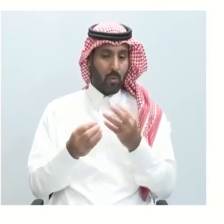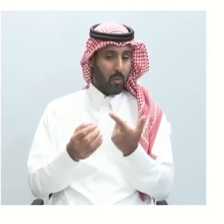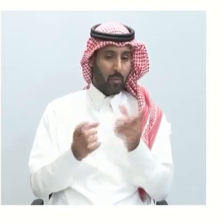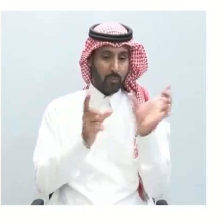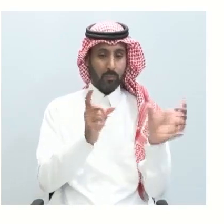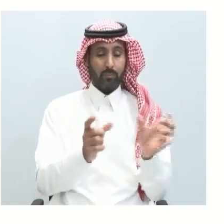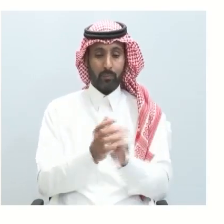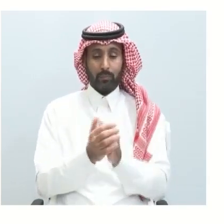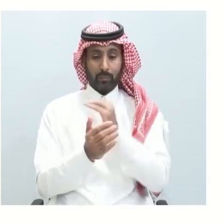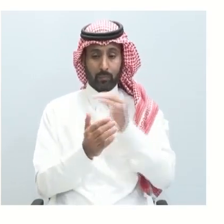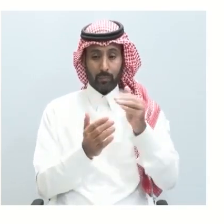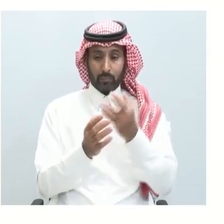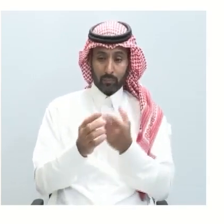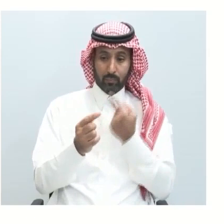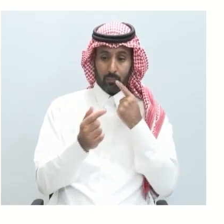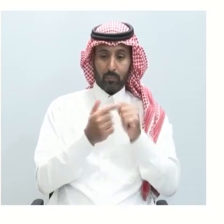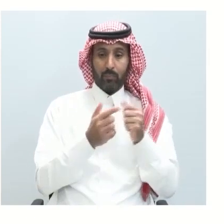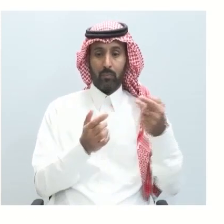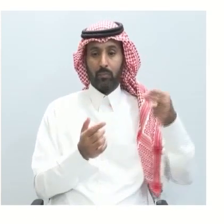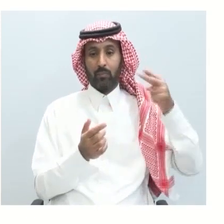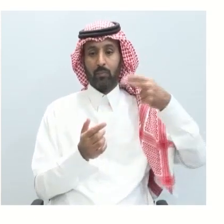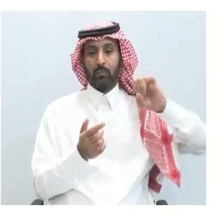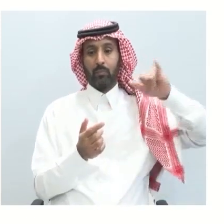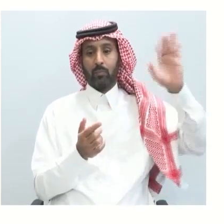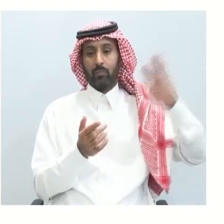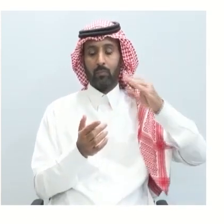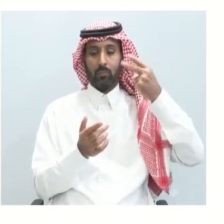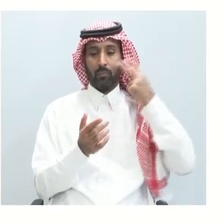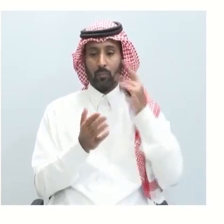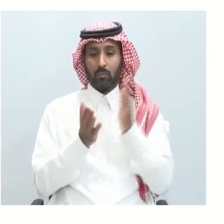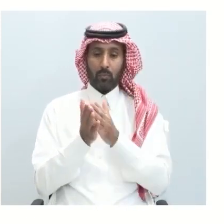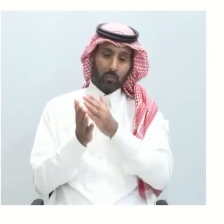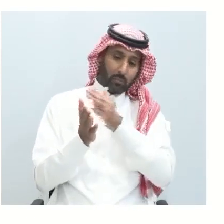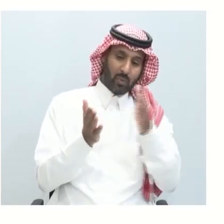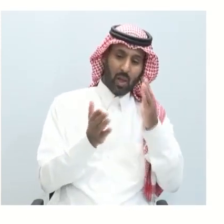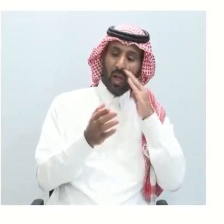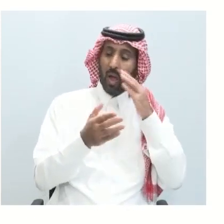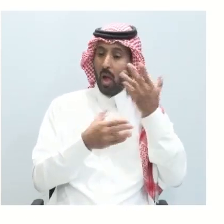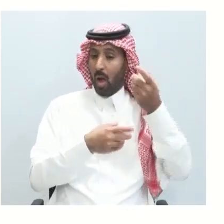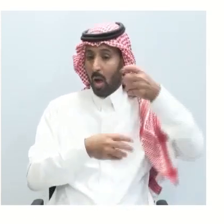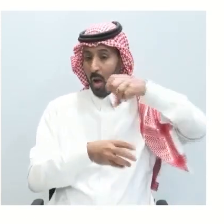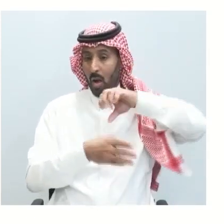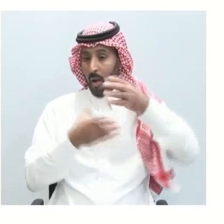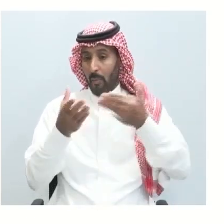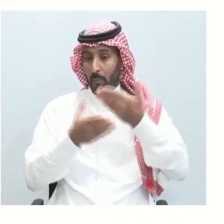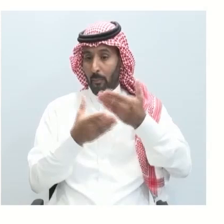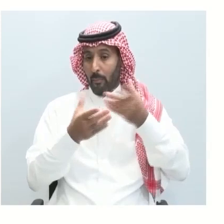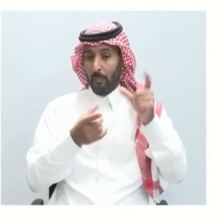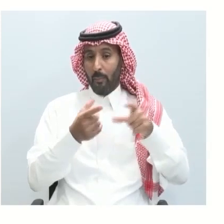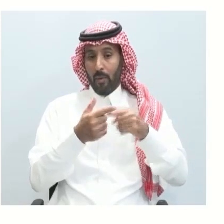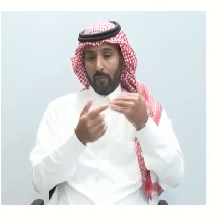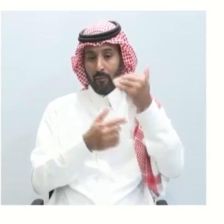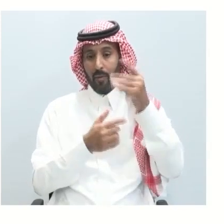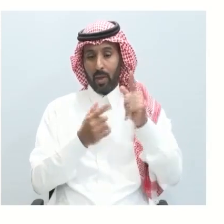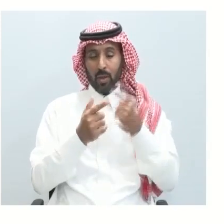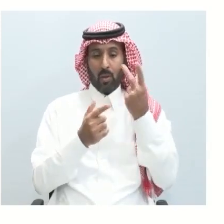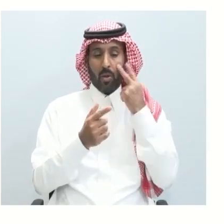اللي هي النواتج يوديد الهيدروجين وهنا المتفاعلات اذا حاصل ضرب تركيز النواتج لا توجد لدي